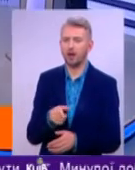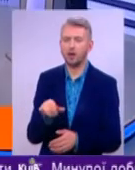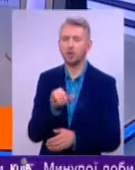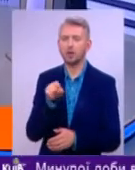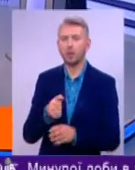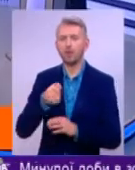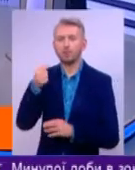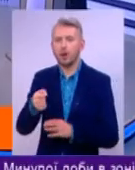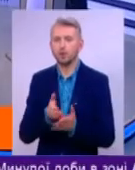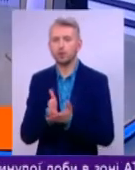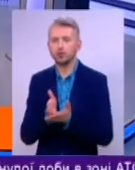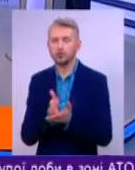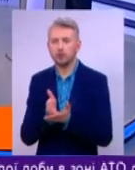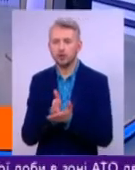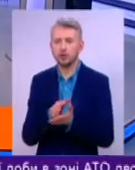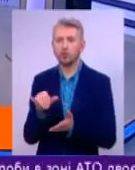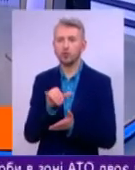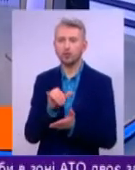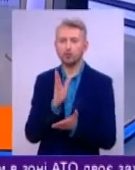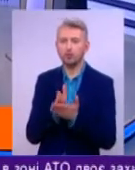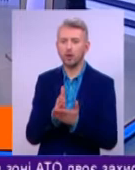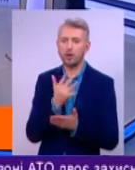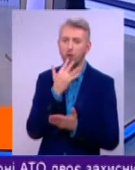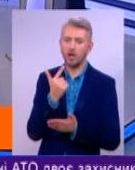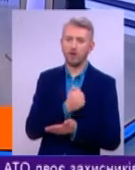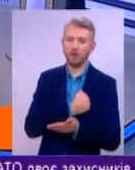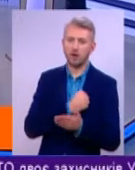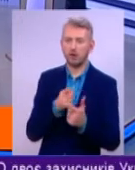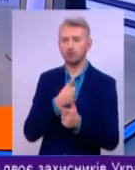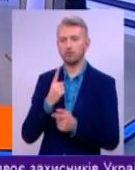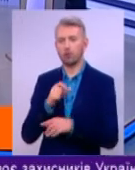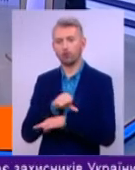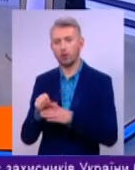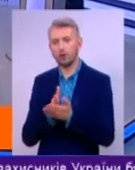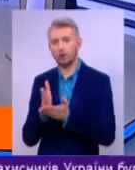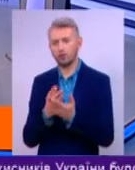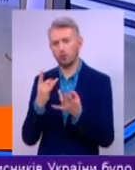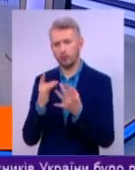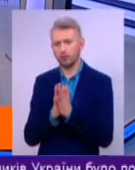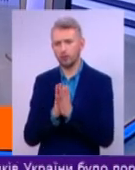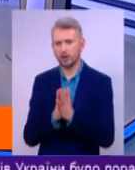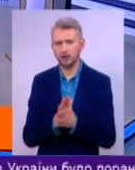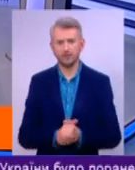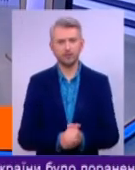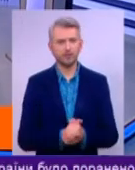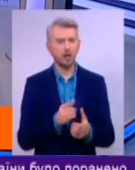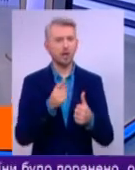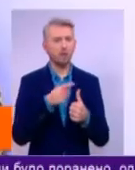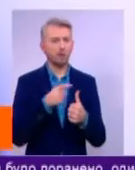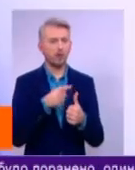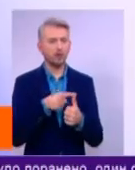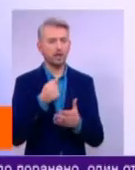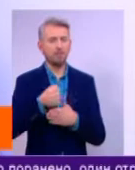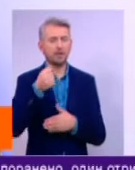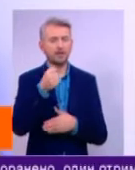його направлять служити? Куди безпосередньо? Національна гвардія чи, скажімо, прикордонна служба? Поясніть, будь ласка, це. Ну, по-перше, призначення